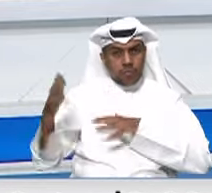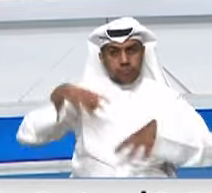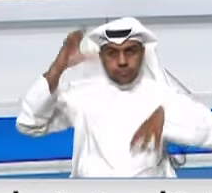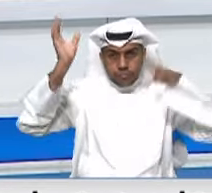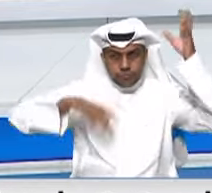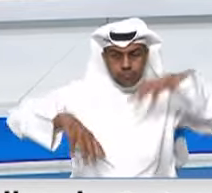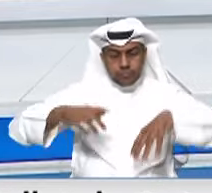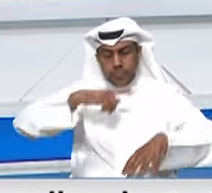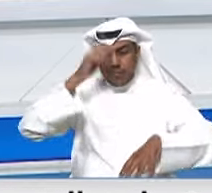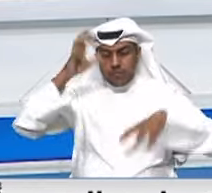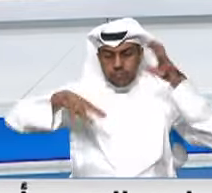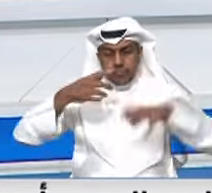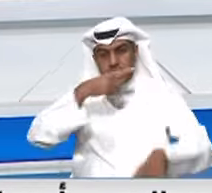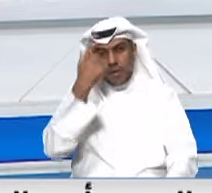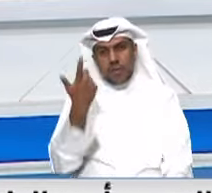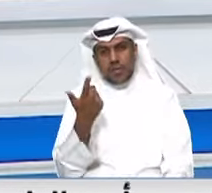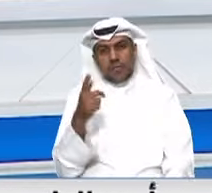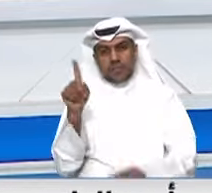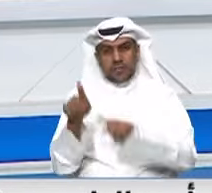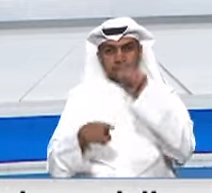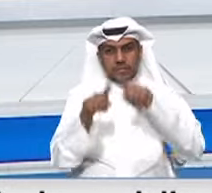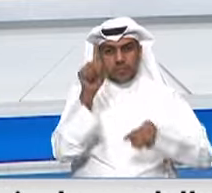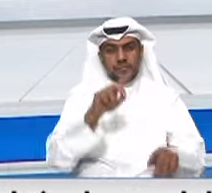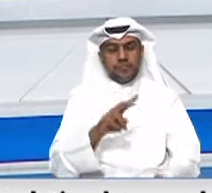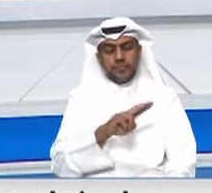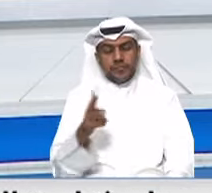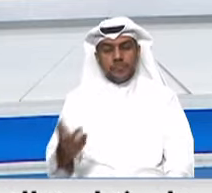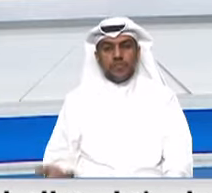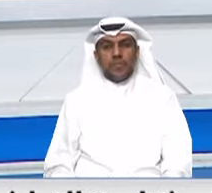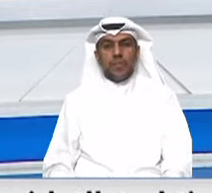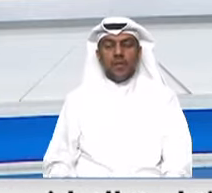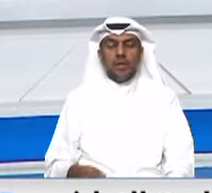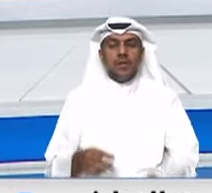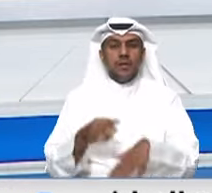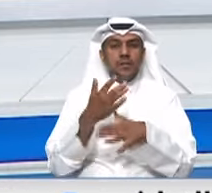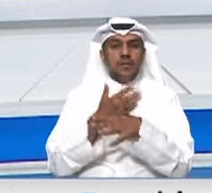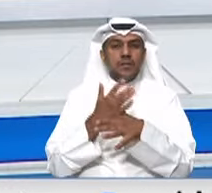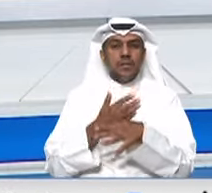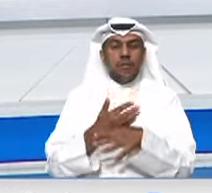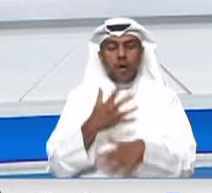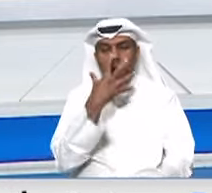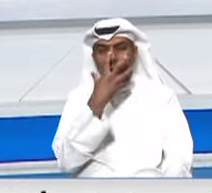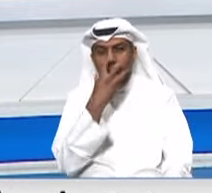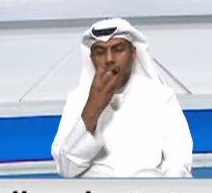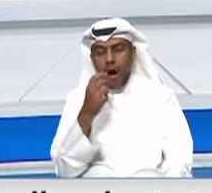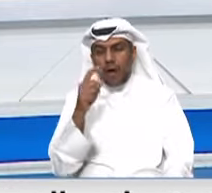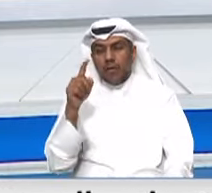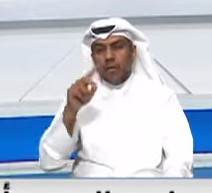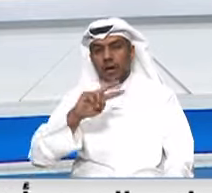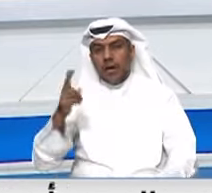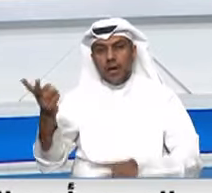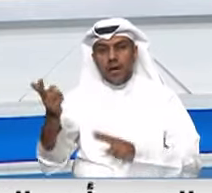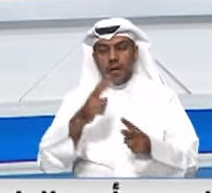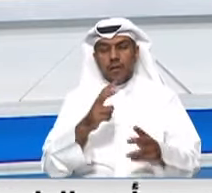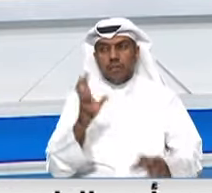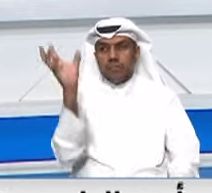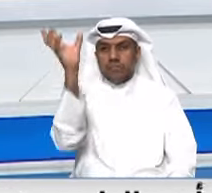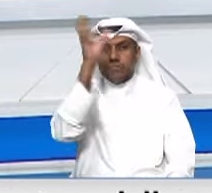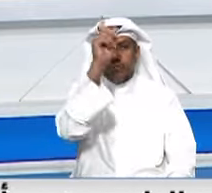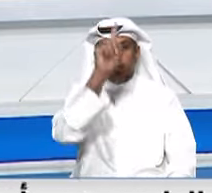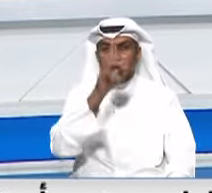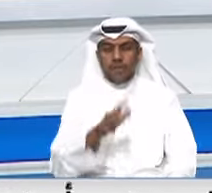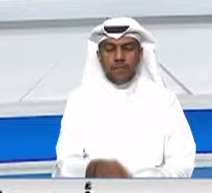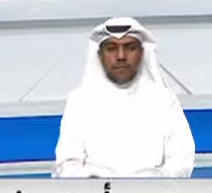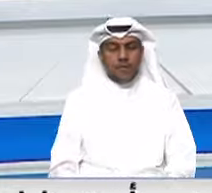أيضا فرص لتكون البرودي بحكم فروق درجات الحرارة وتكون هذه السحب الرعدية. ولكن بشكل عام